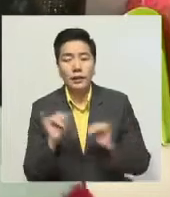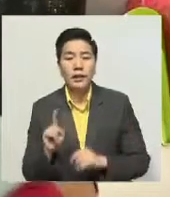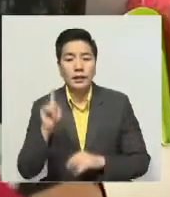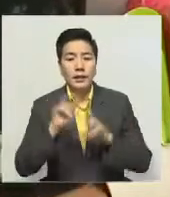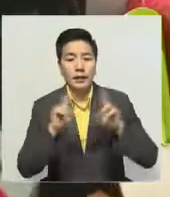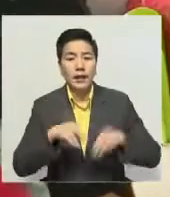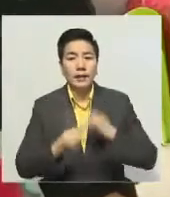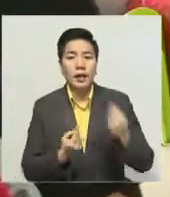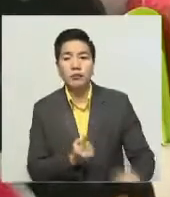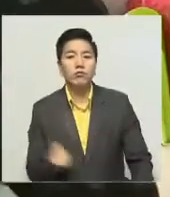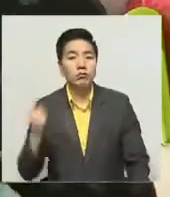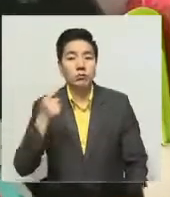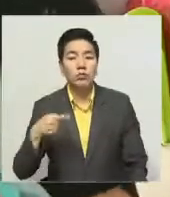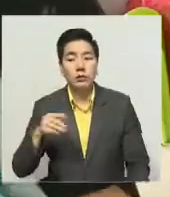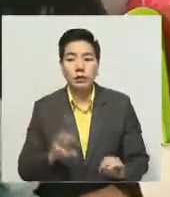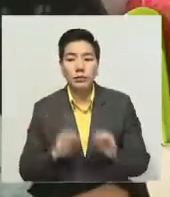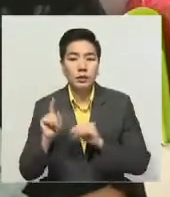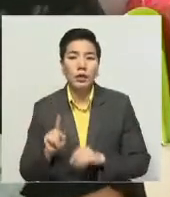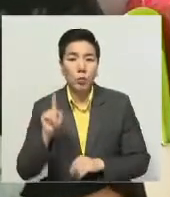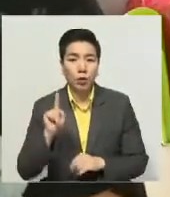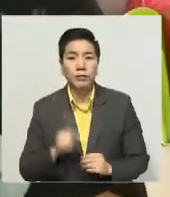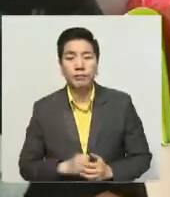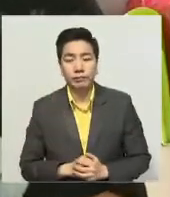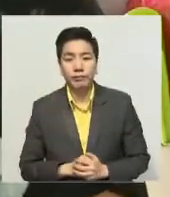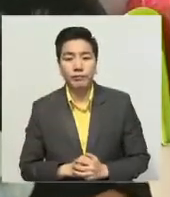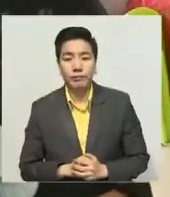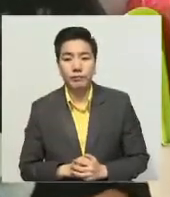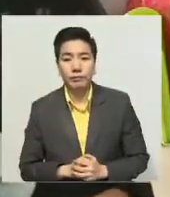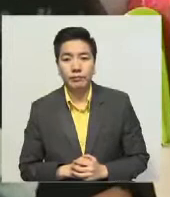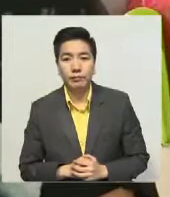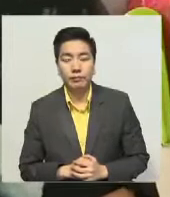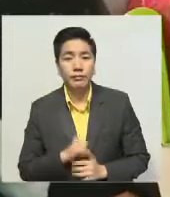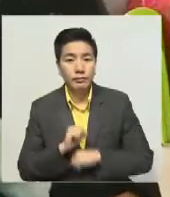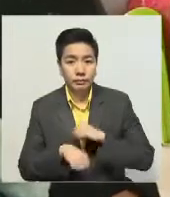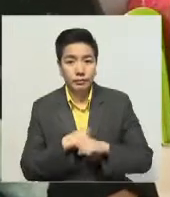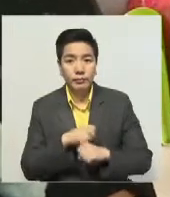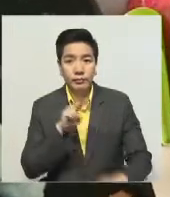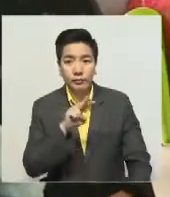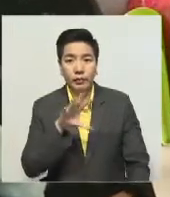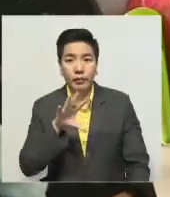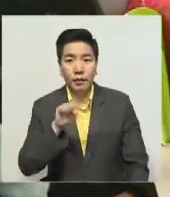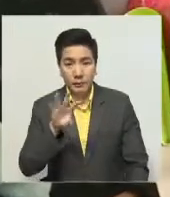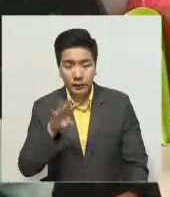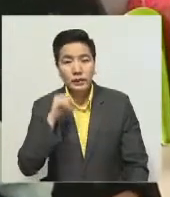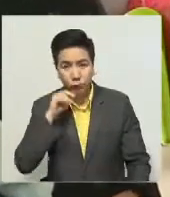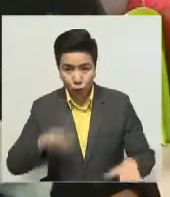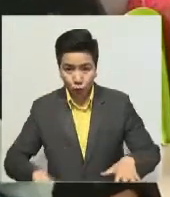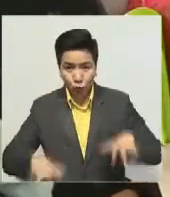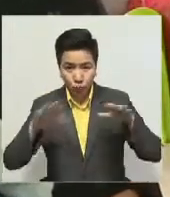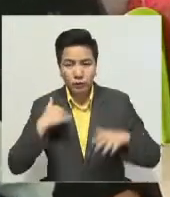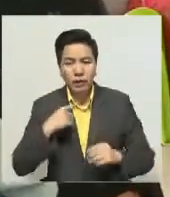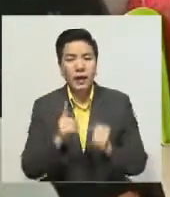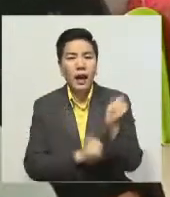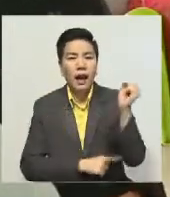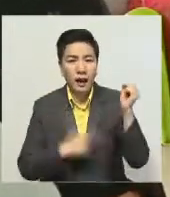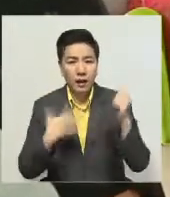ใช่เมื่อปี54อะค่ะท่วมเหมือนกันนานมา